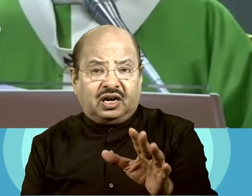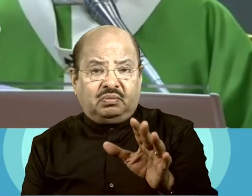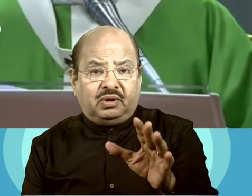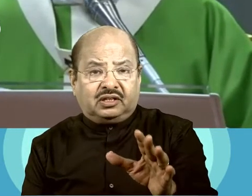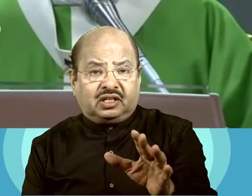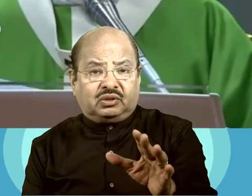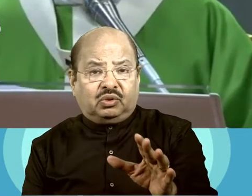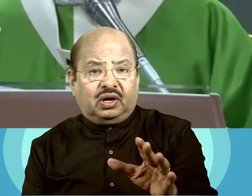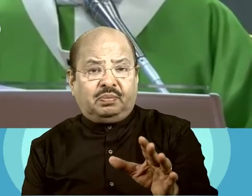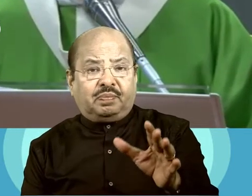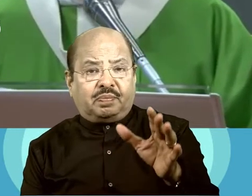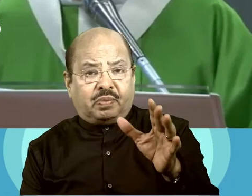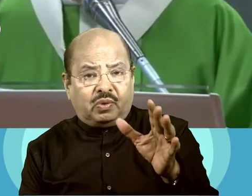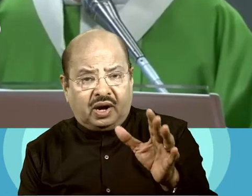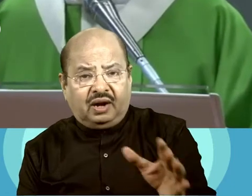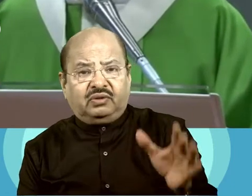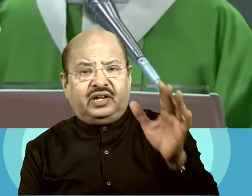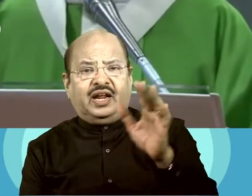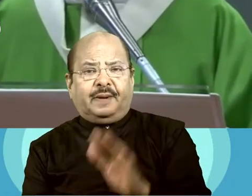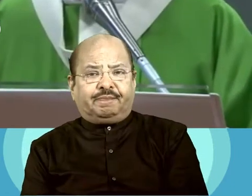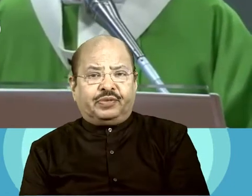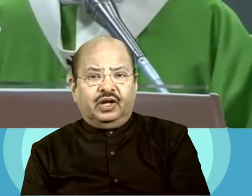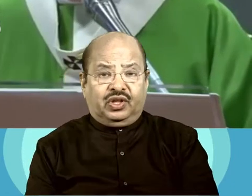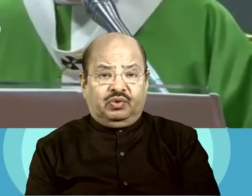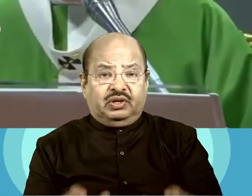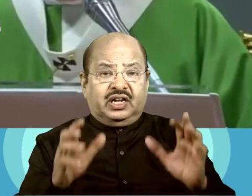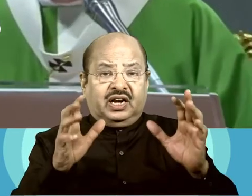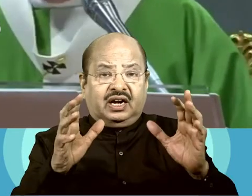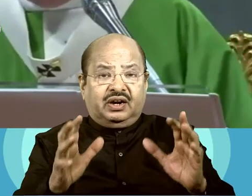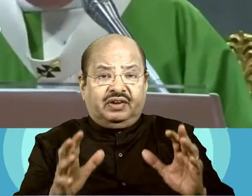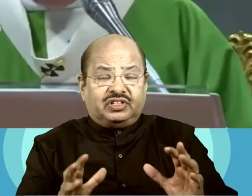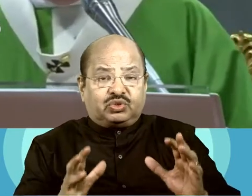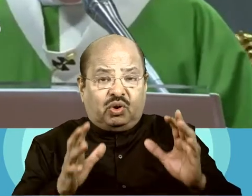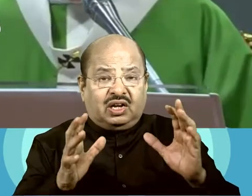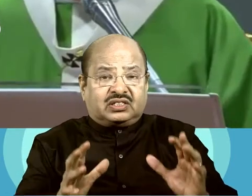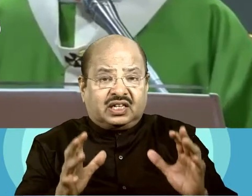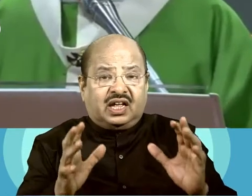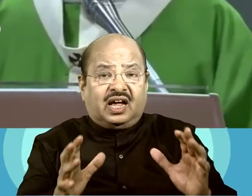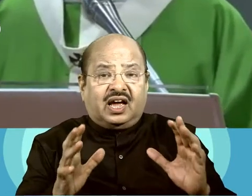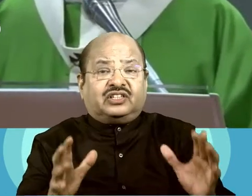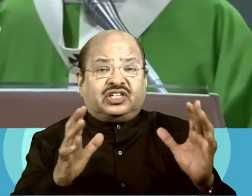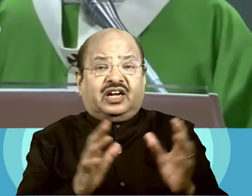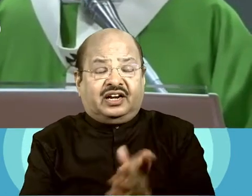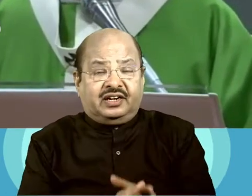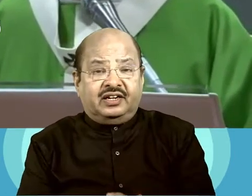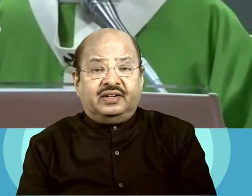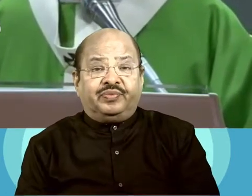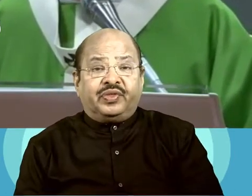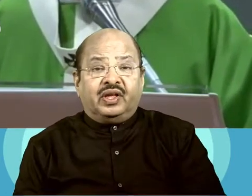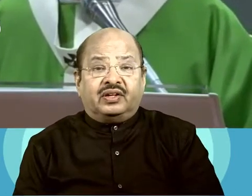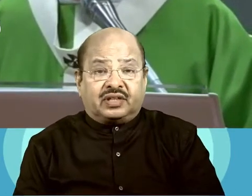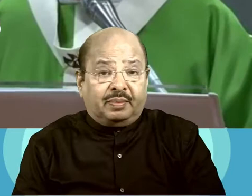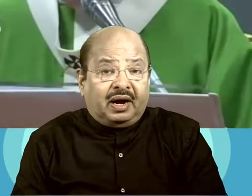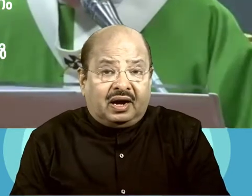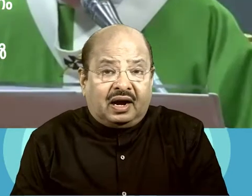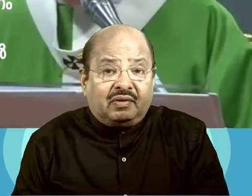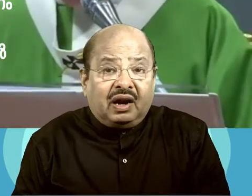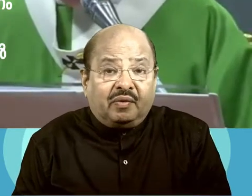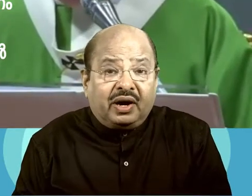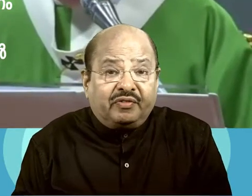കാര്യങ്ങളെക്കുറിച്ച് കടുംപിടുത്തത്തോടെ പോരാടുന്നില്ല. യുവജനങ്ങളുടെ വിശ്വാസ്യത ആർജിക്കാൻ